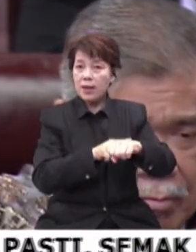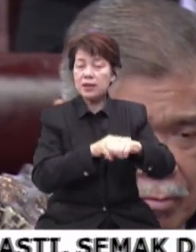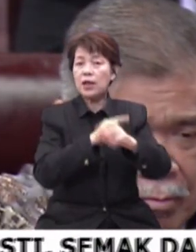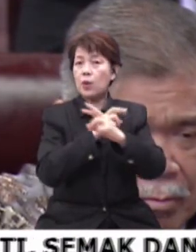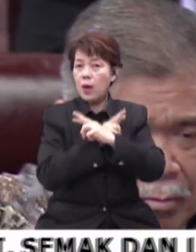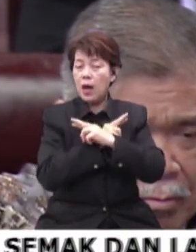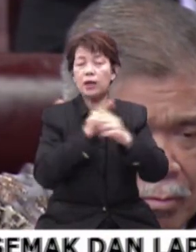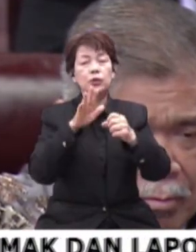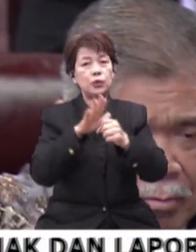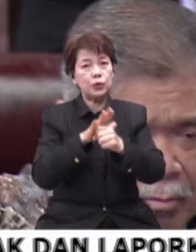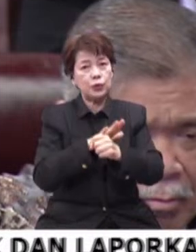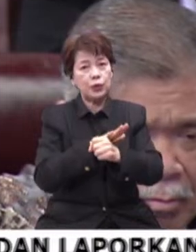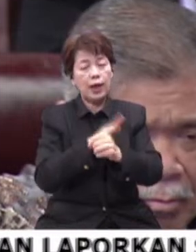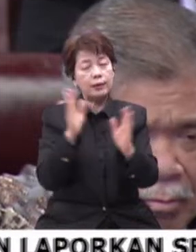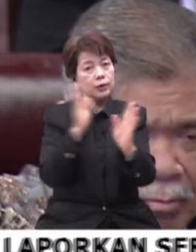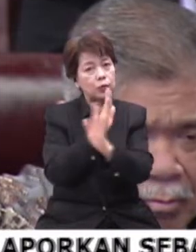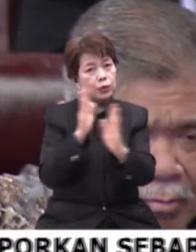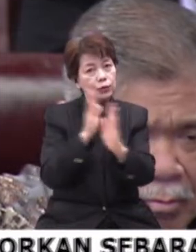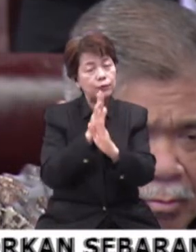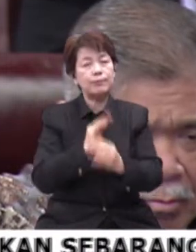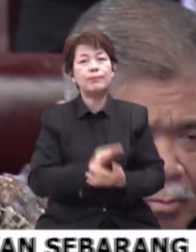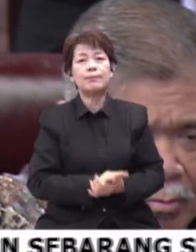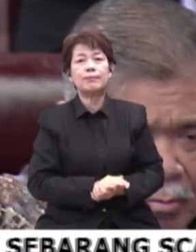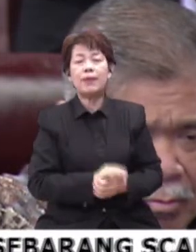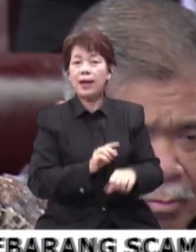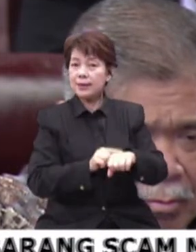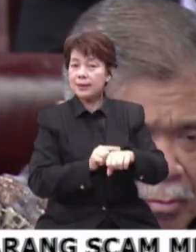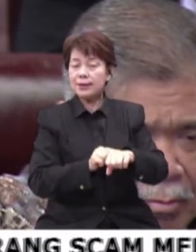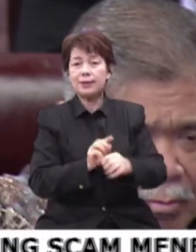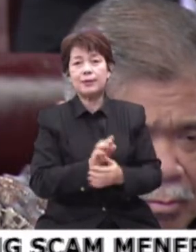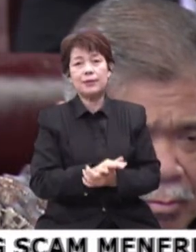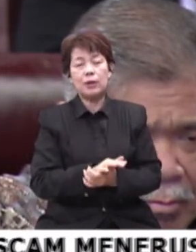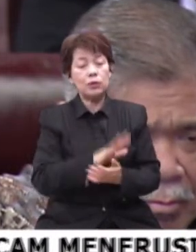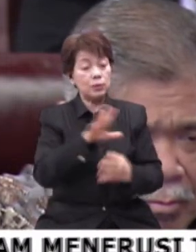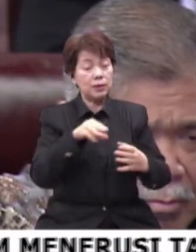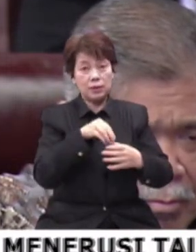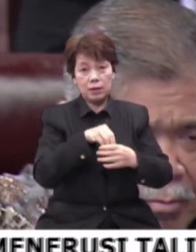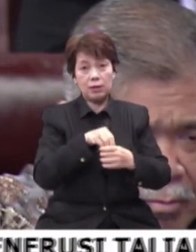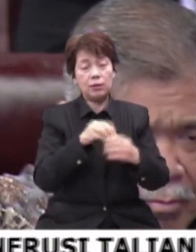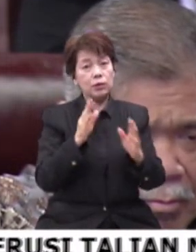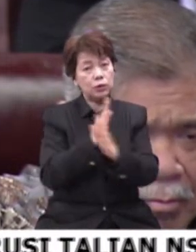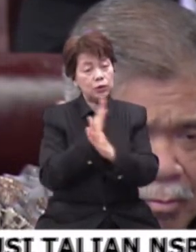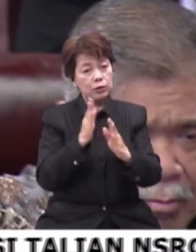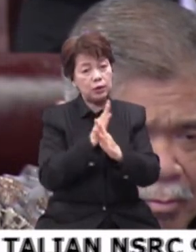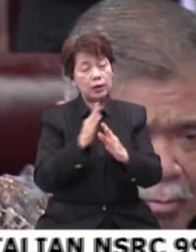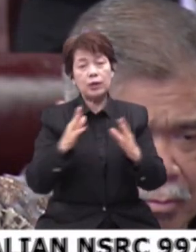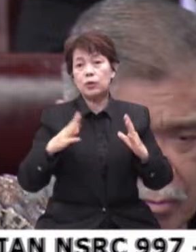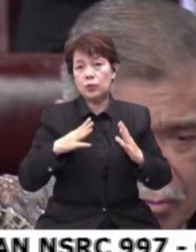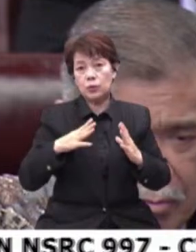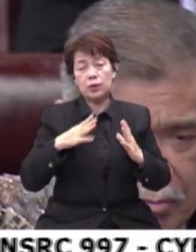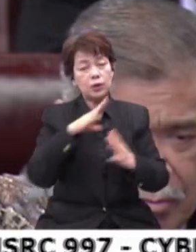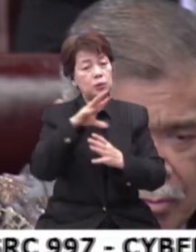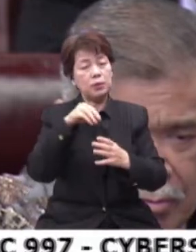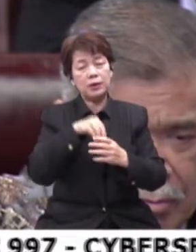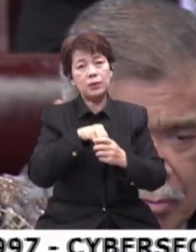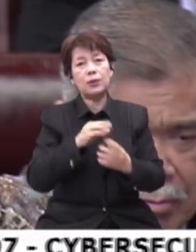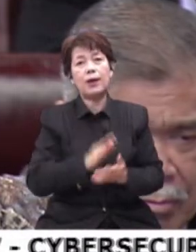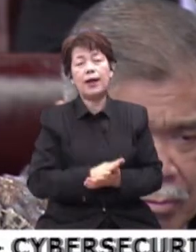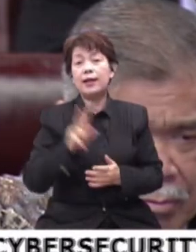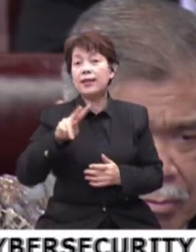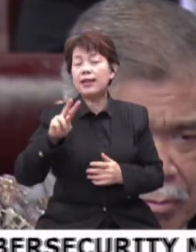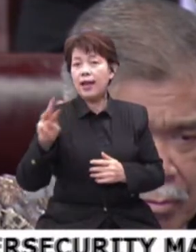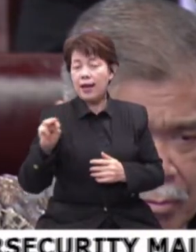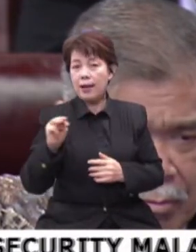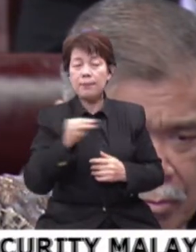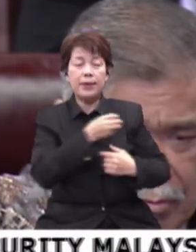mencukupi antara ini apa ini termasuk adalah memberikan cuti dan sebagainya jadi anggota GGM